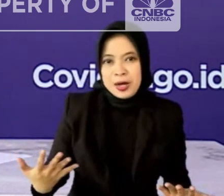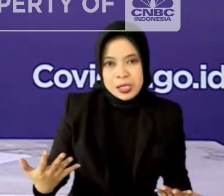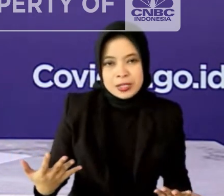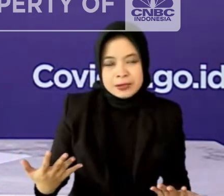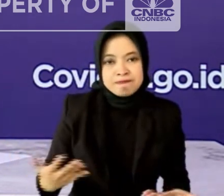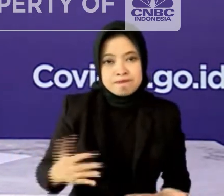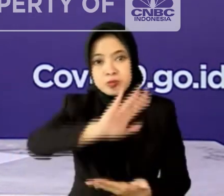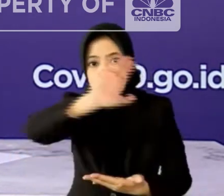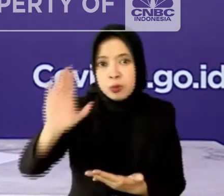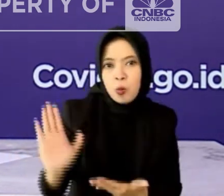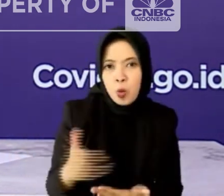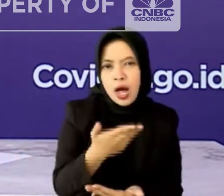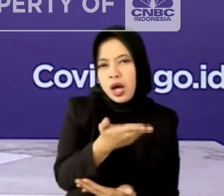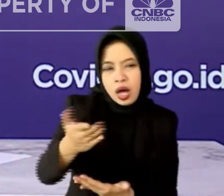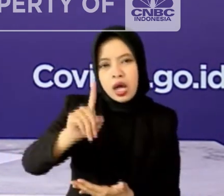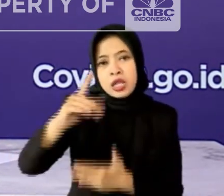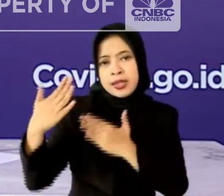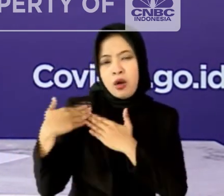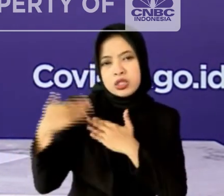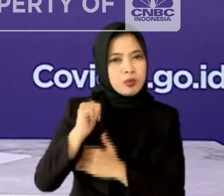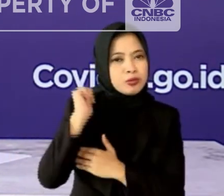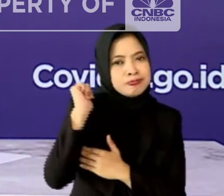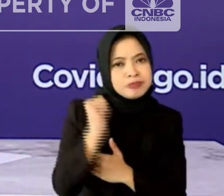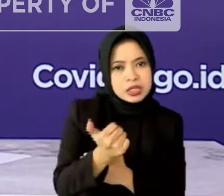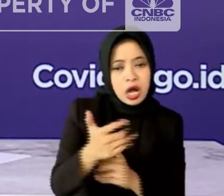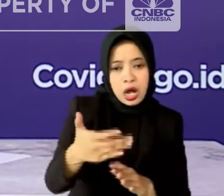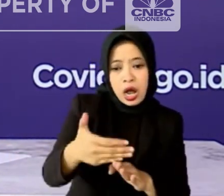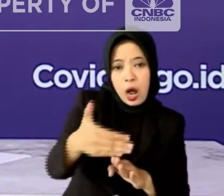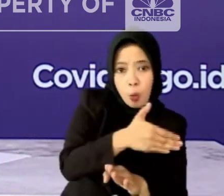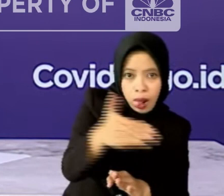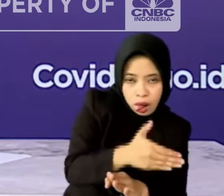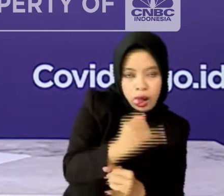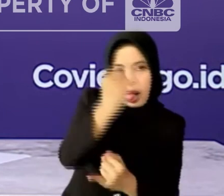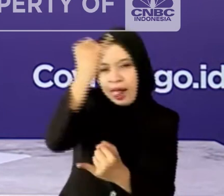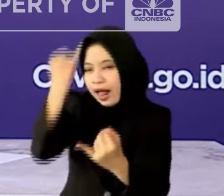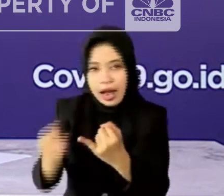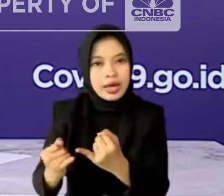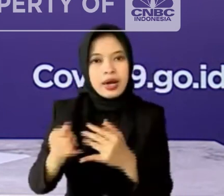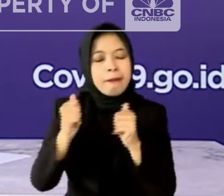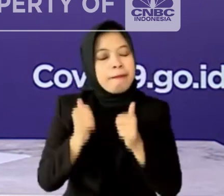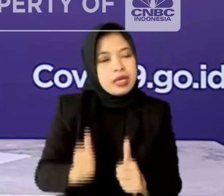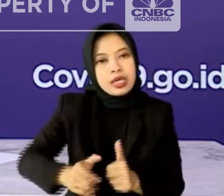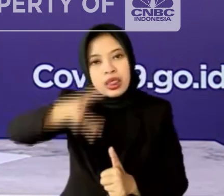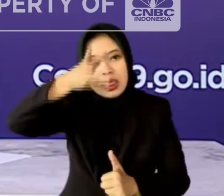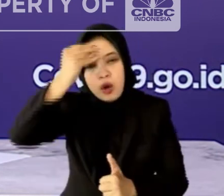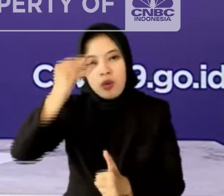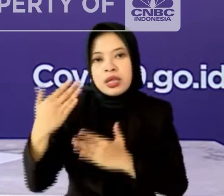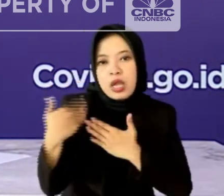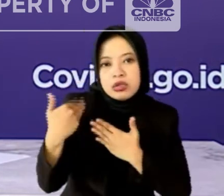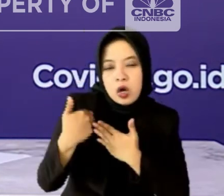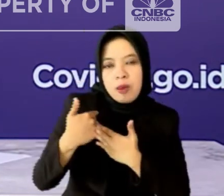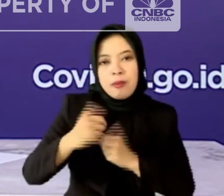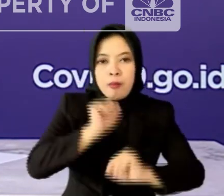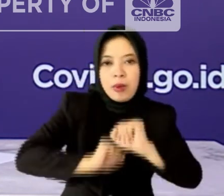pihak yang berpartisipasi harus bertanggungjawab dari awal sampai akhir alur kegiatan belajar